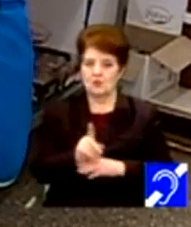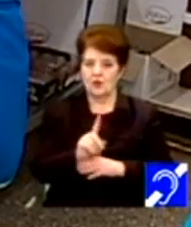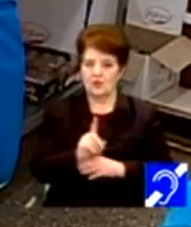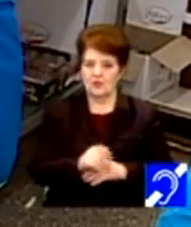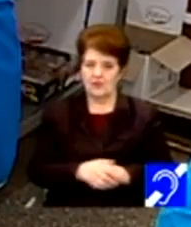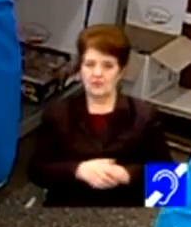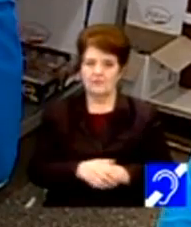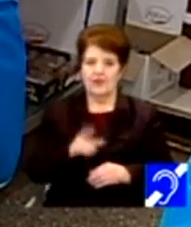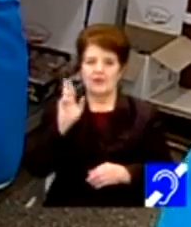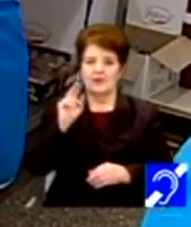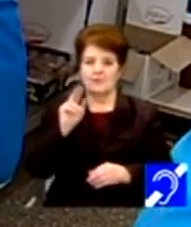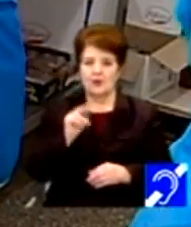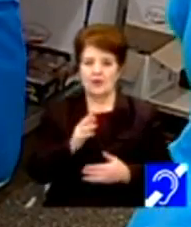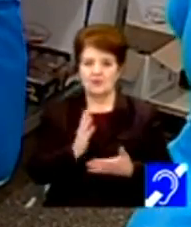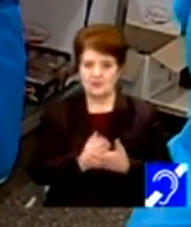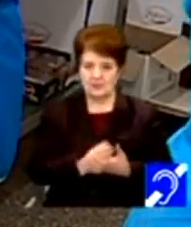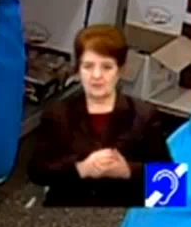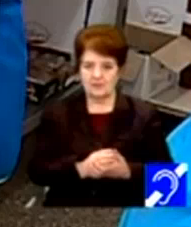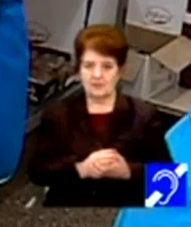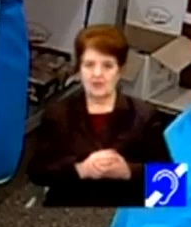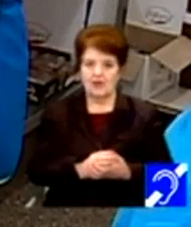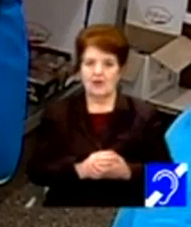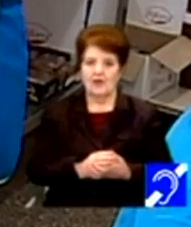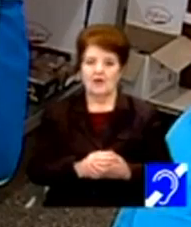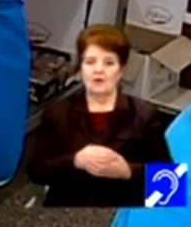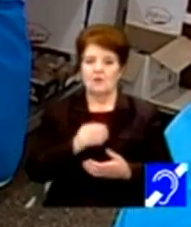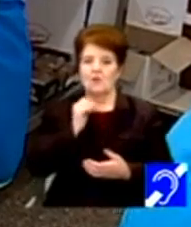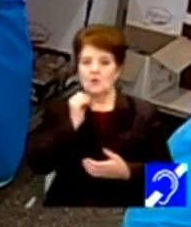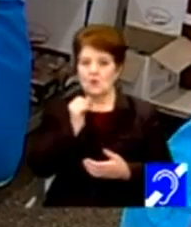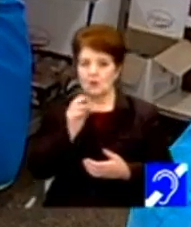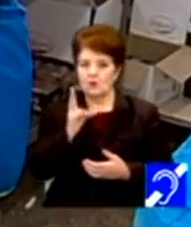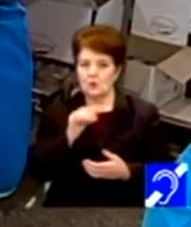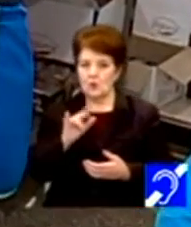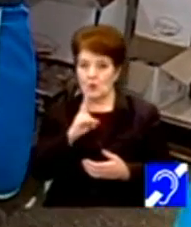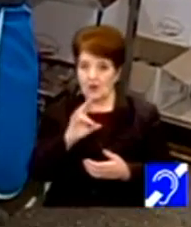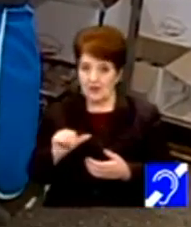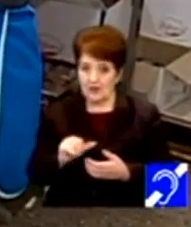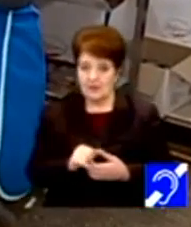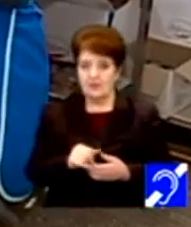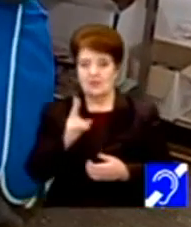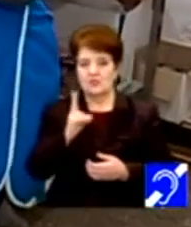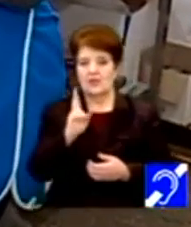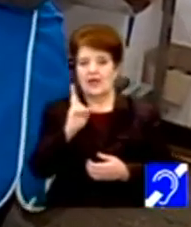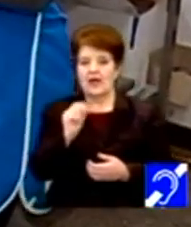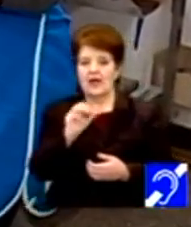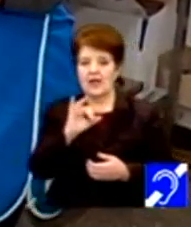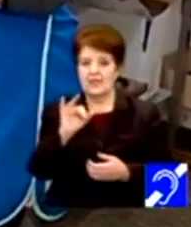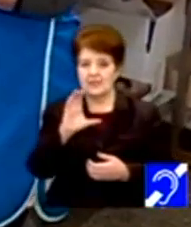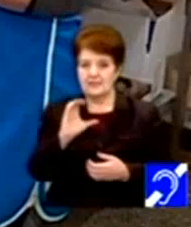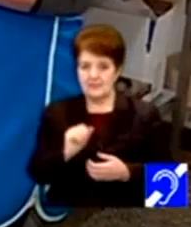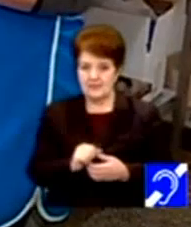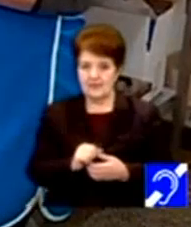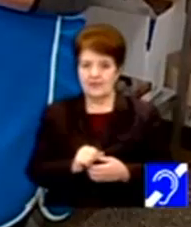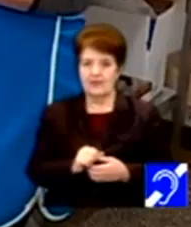cu, adică o jumătate din iepuraș este umplut cu prună și nucă, cealaltă jumătate, caise cu arahide, după care lipim jumătățile